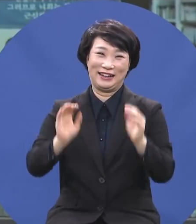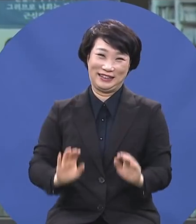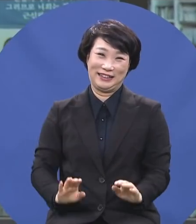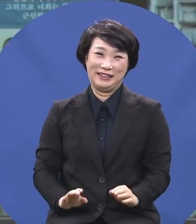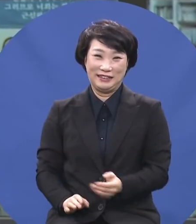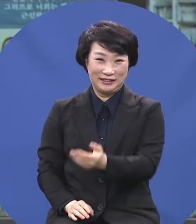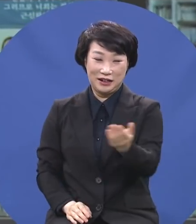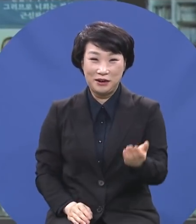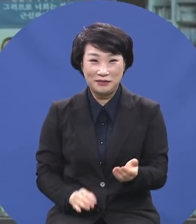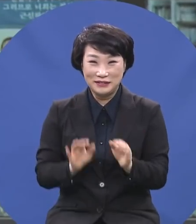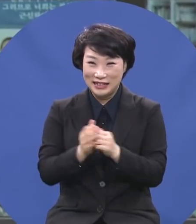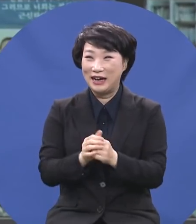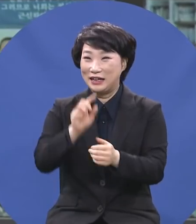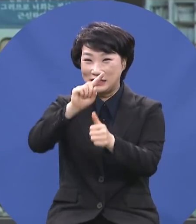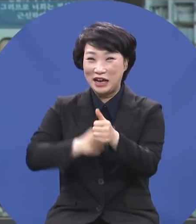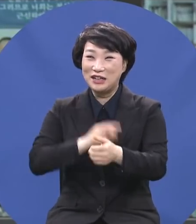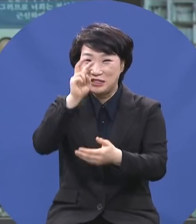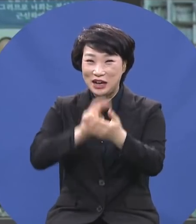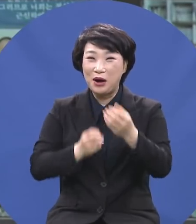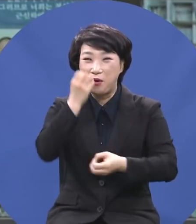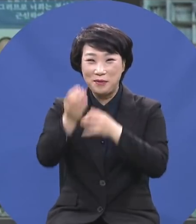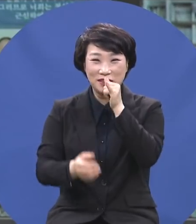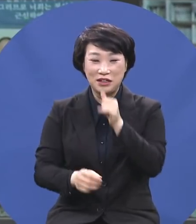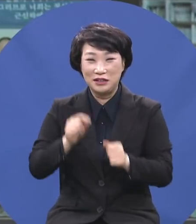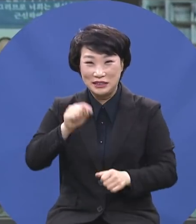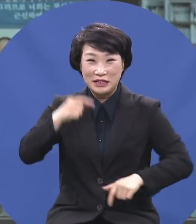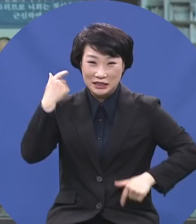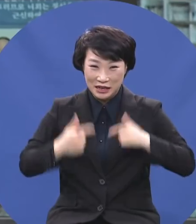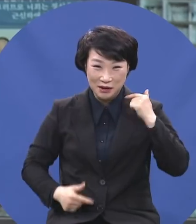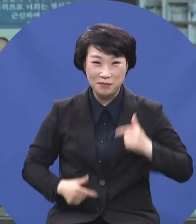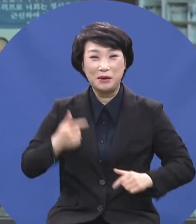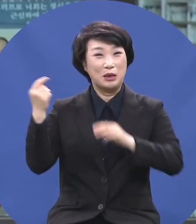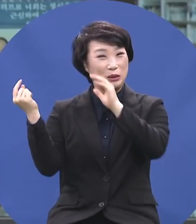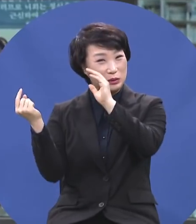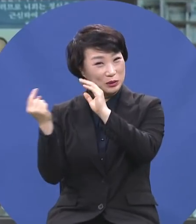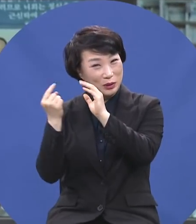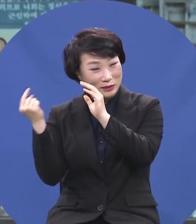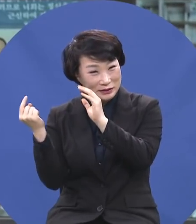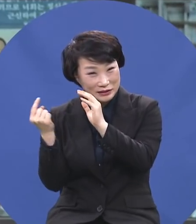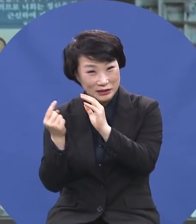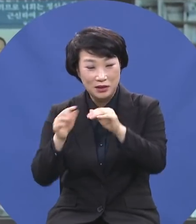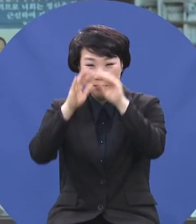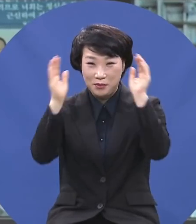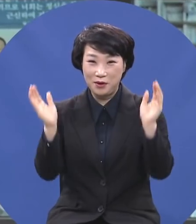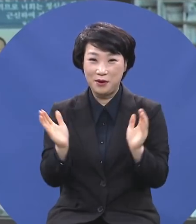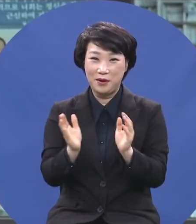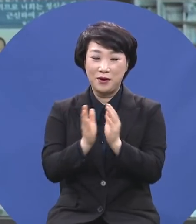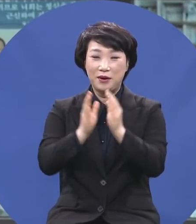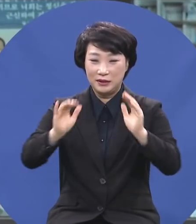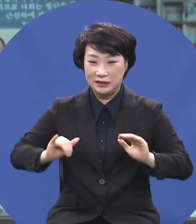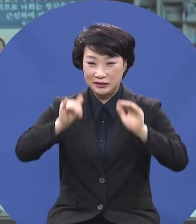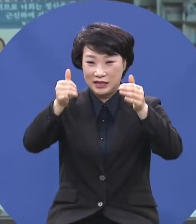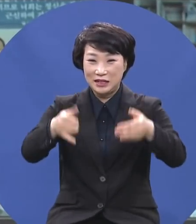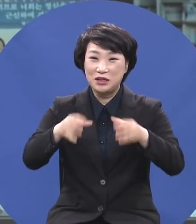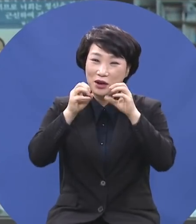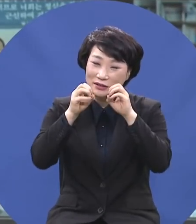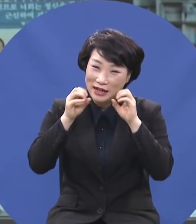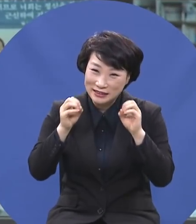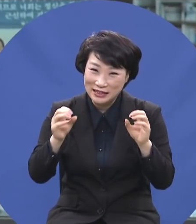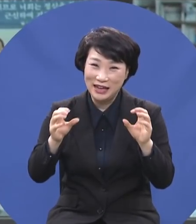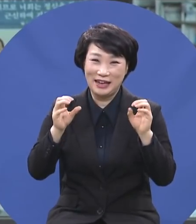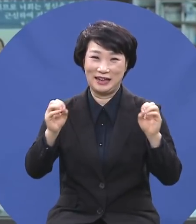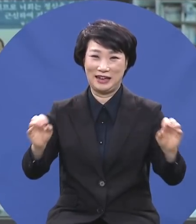할렐루야. 그래서 이 기쁜 소식을 온 세상